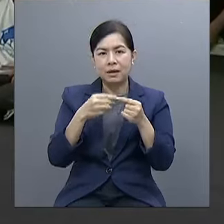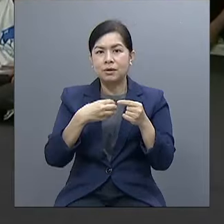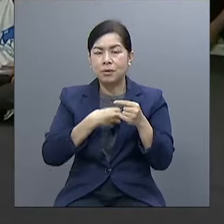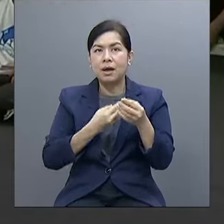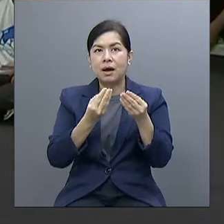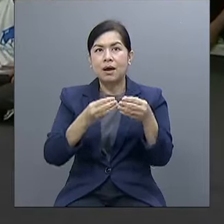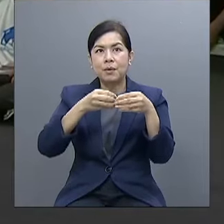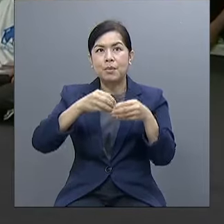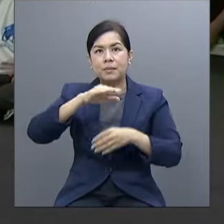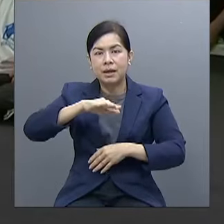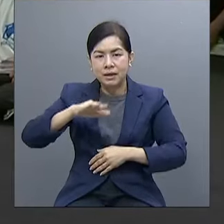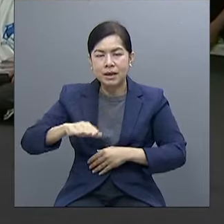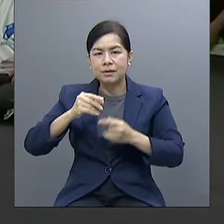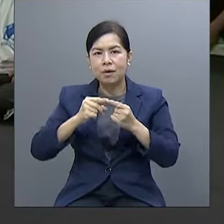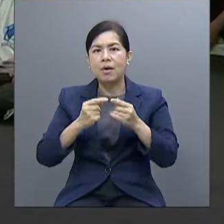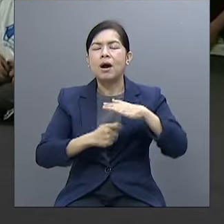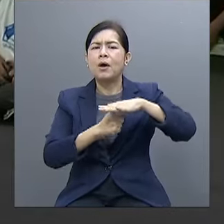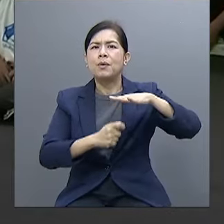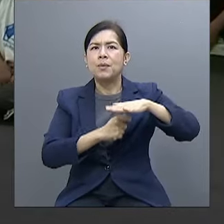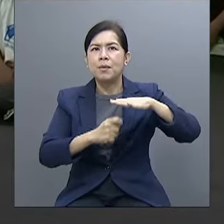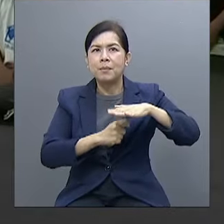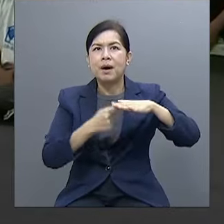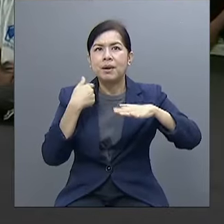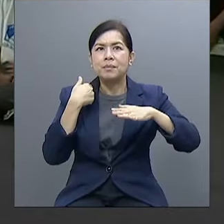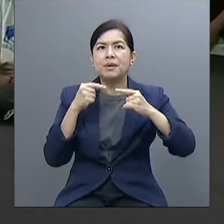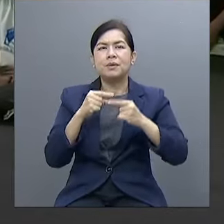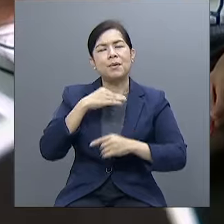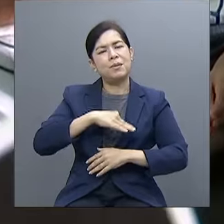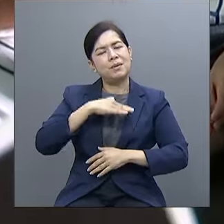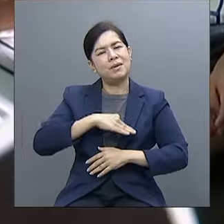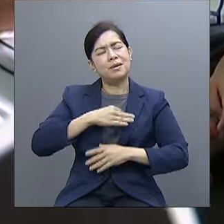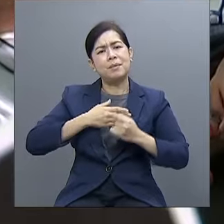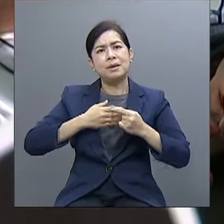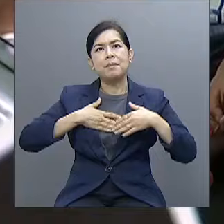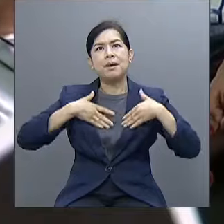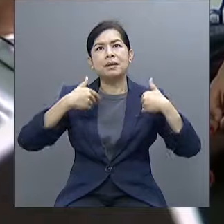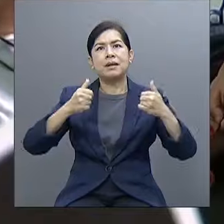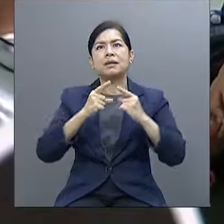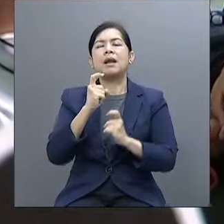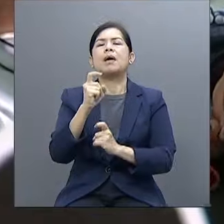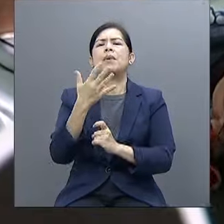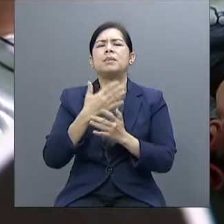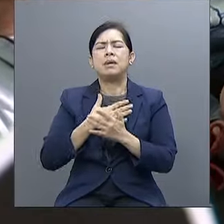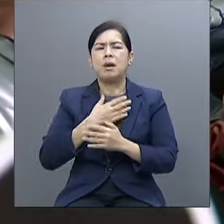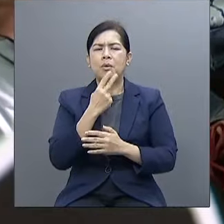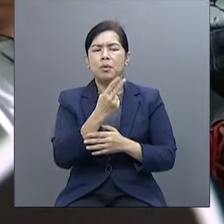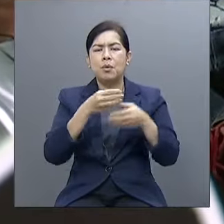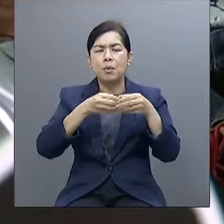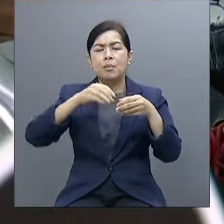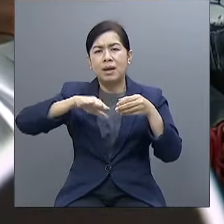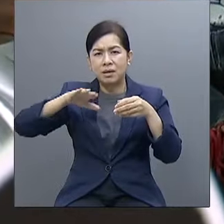ความปลอดภัยเมื่อใช้รถโรงเรียนครับเพราะเราเห็นข่าวเด็กๆเนี่ยติดอยู่บนรถตู้